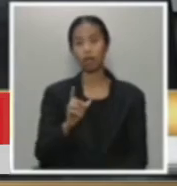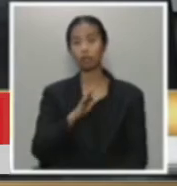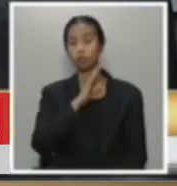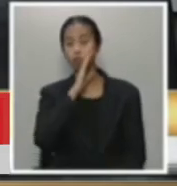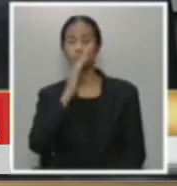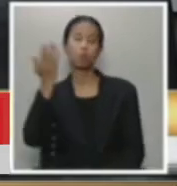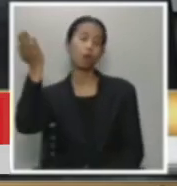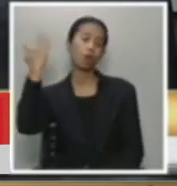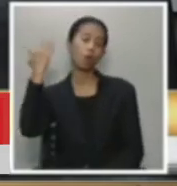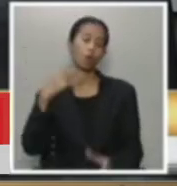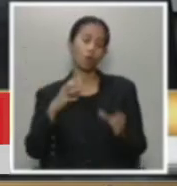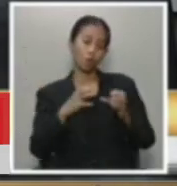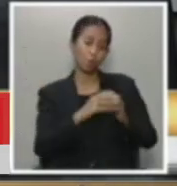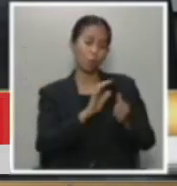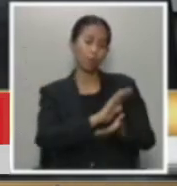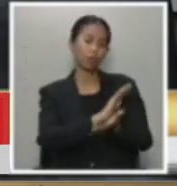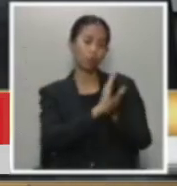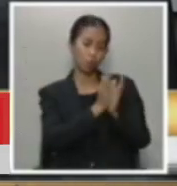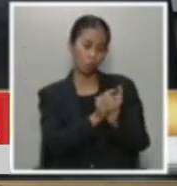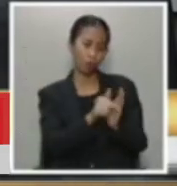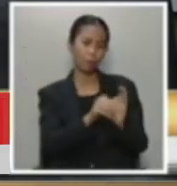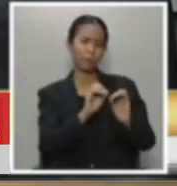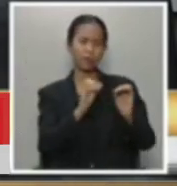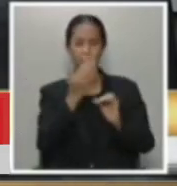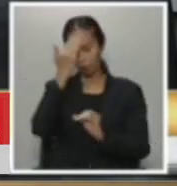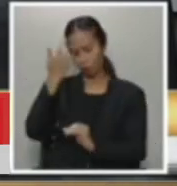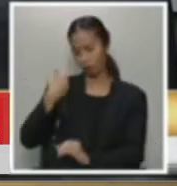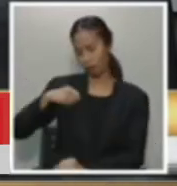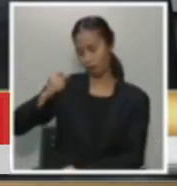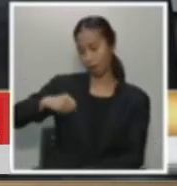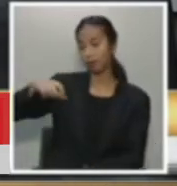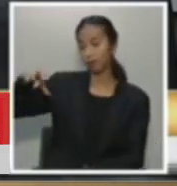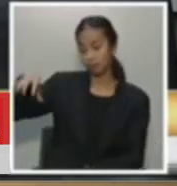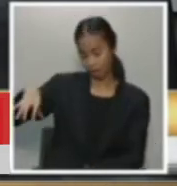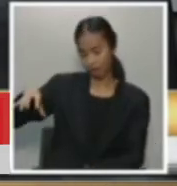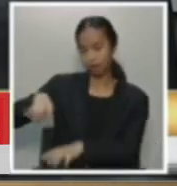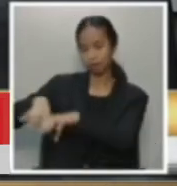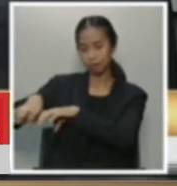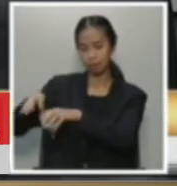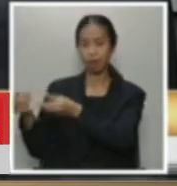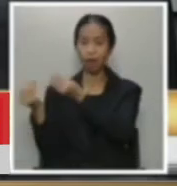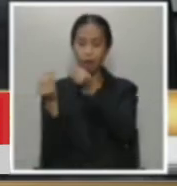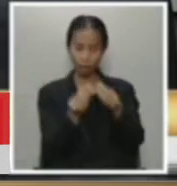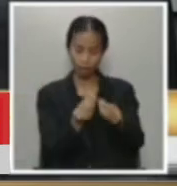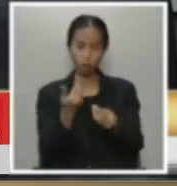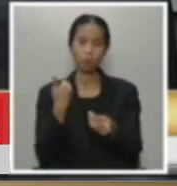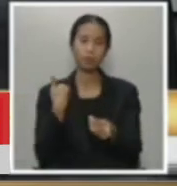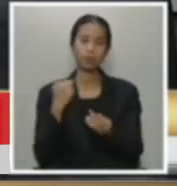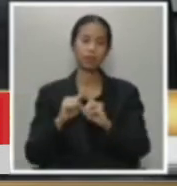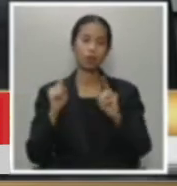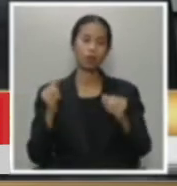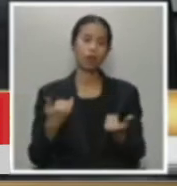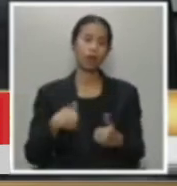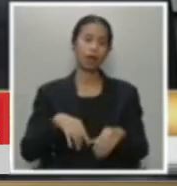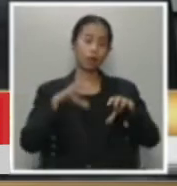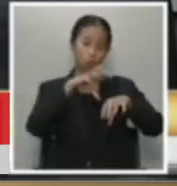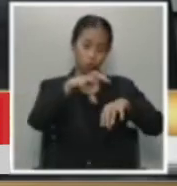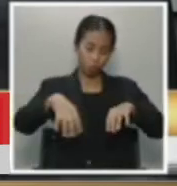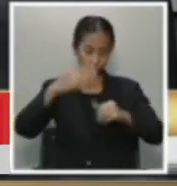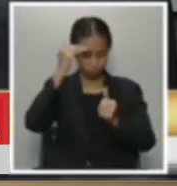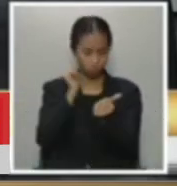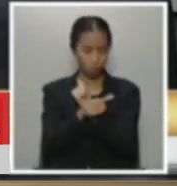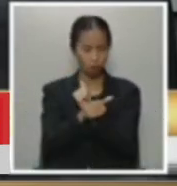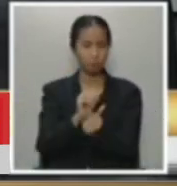ปมันก็พอมีอยู่แล้วที่ศาลจัดให้เพราะนั้นจากโรงพัก 1,400 เนี่ยผมอ่านแล้วเจอ150เนี่ย